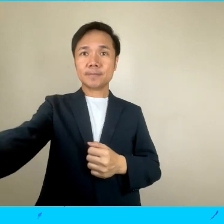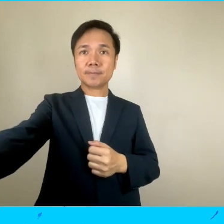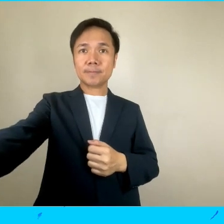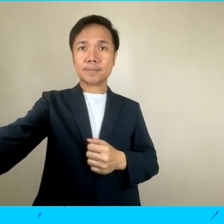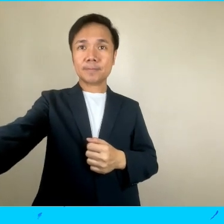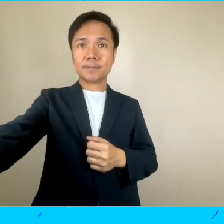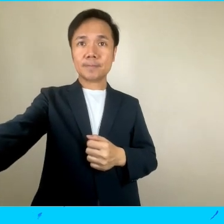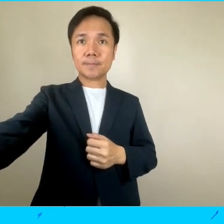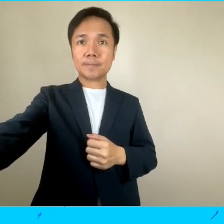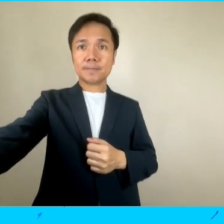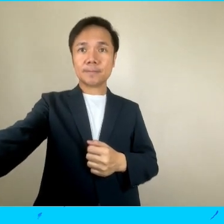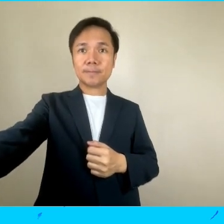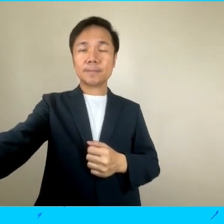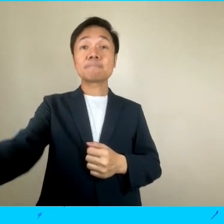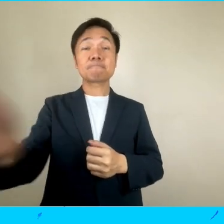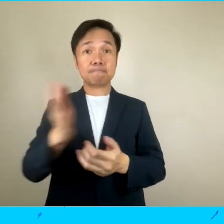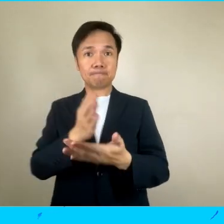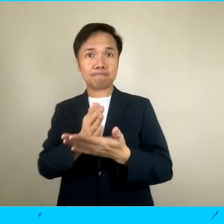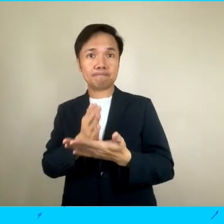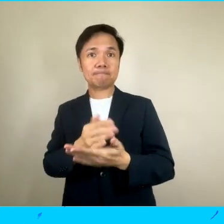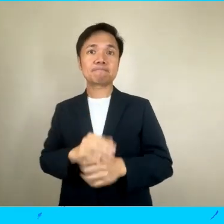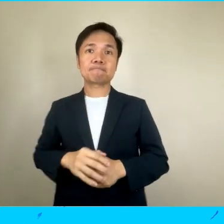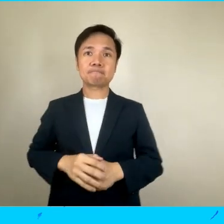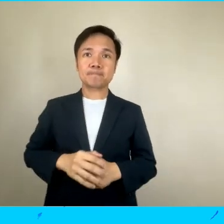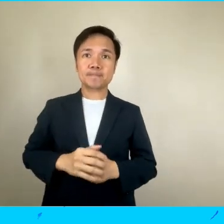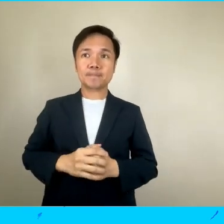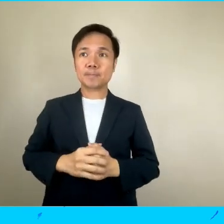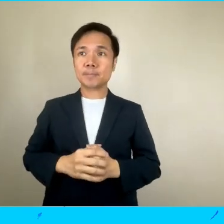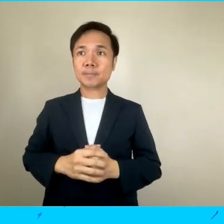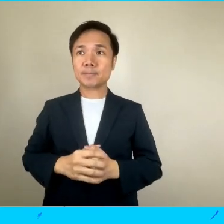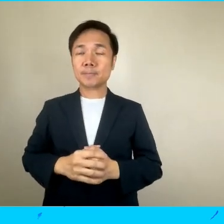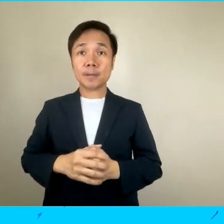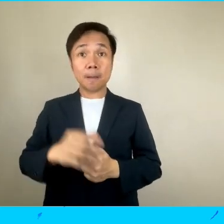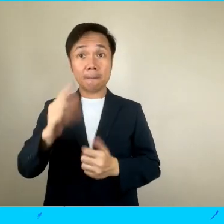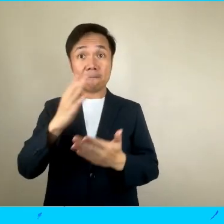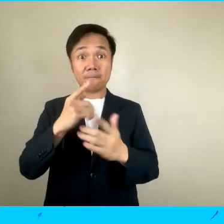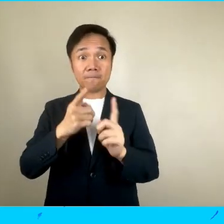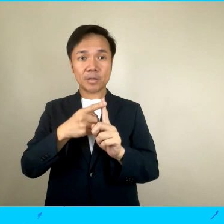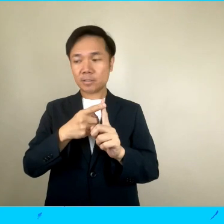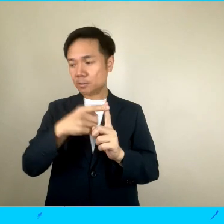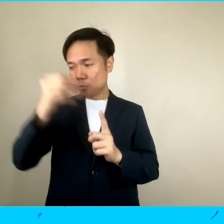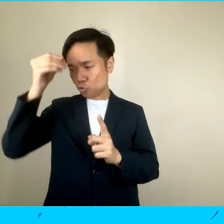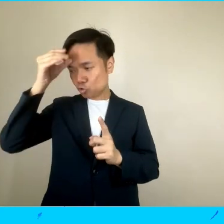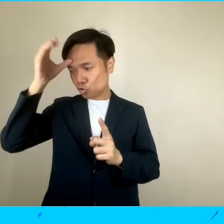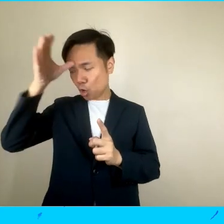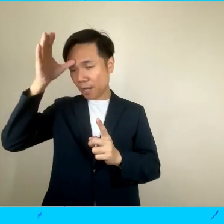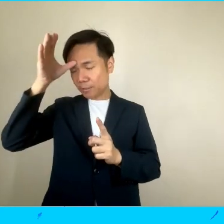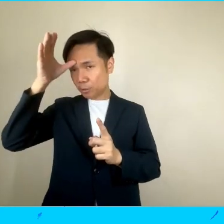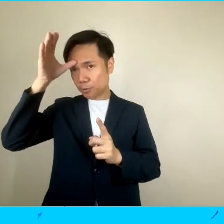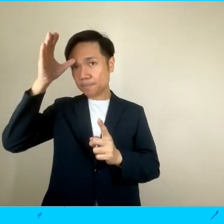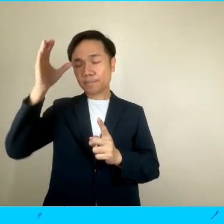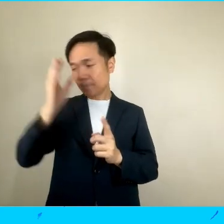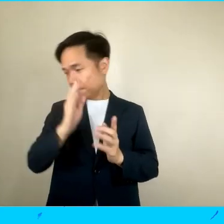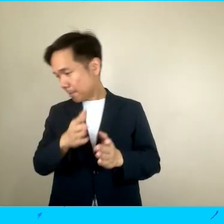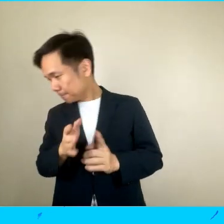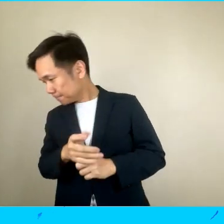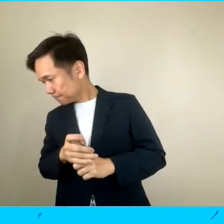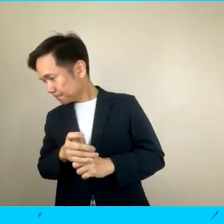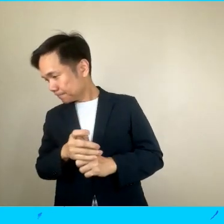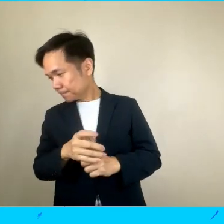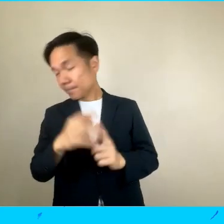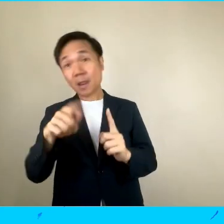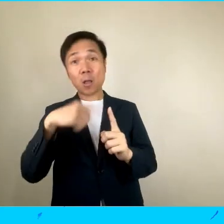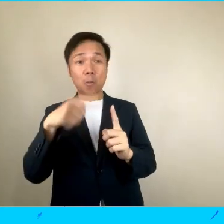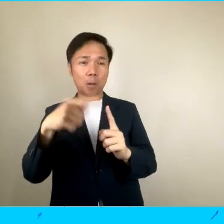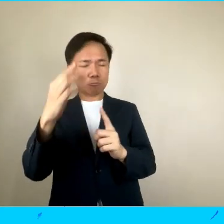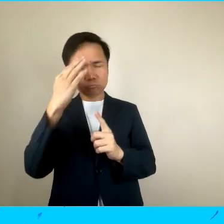Merci. La connaissance est importante. Moi, je pense que la connaissance,